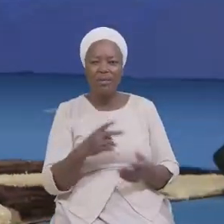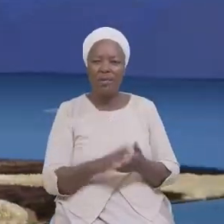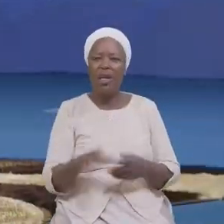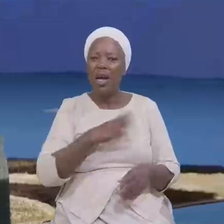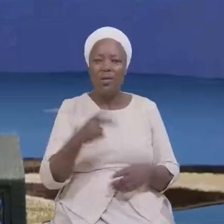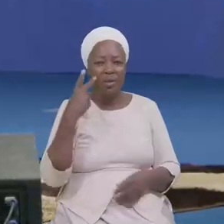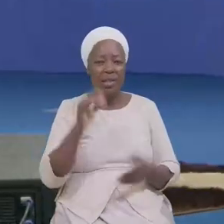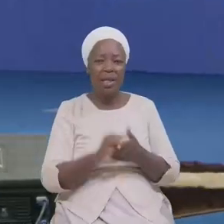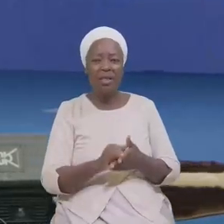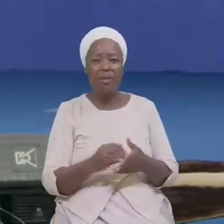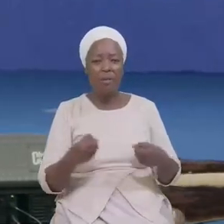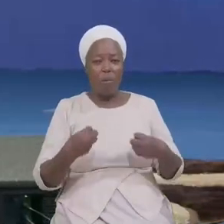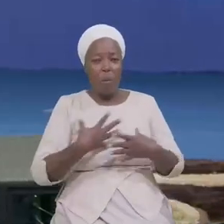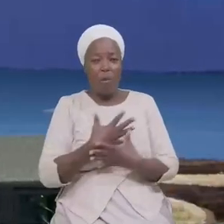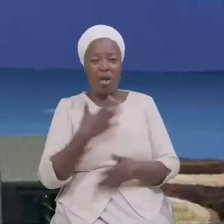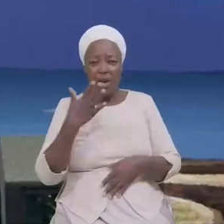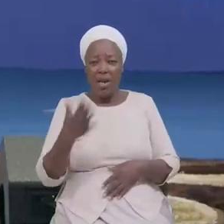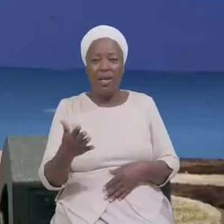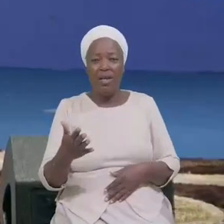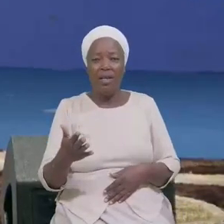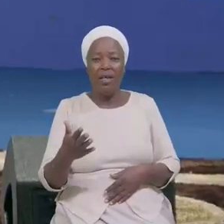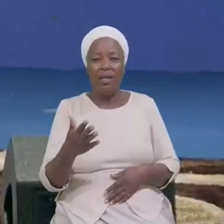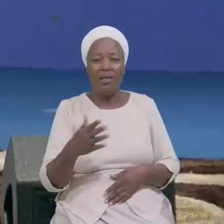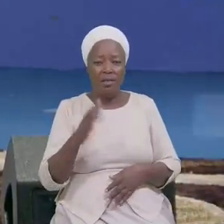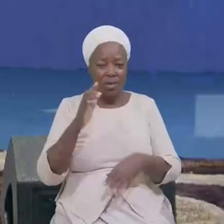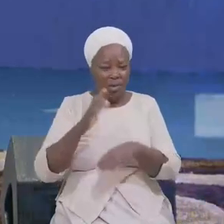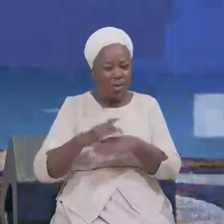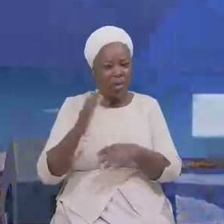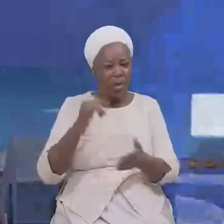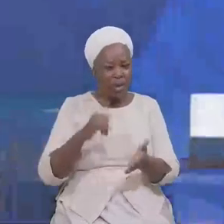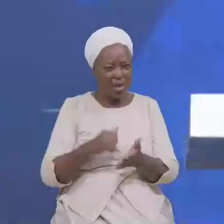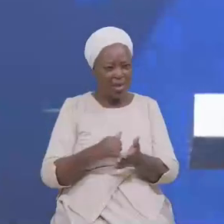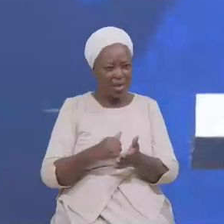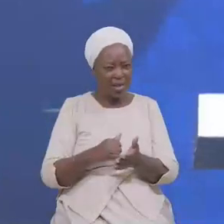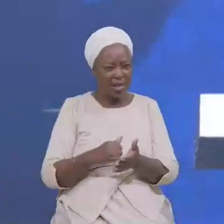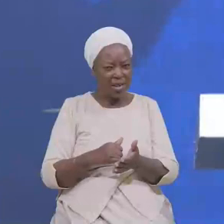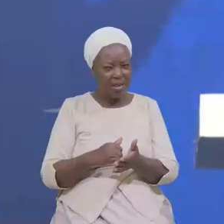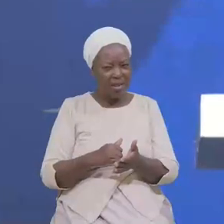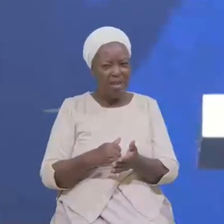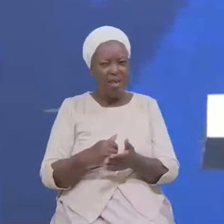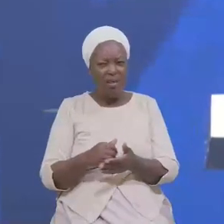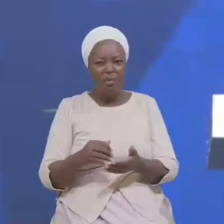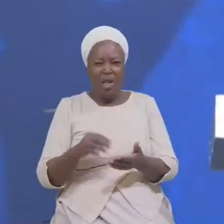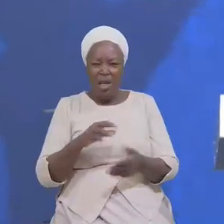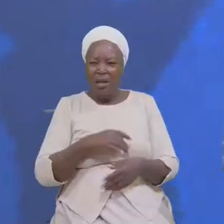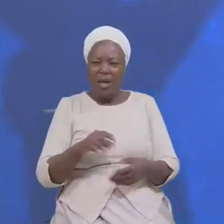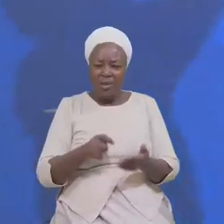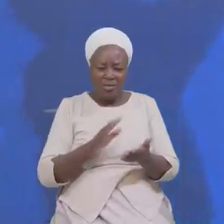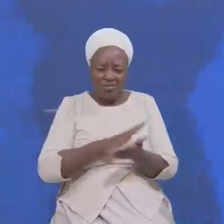Cet enflement là-bas. Tu touches ça. Tu masses ça. Tu pinces